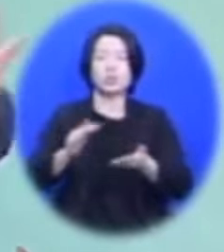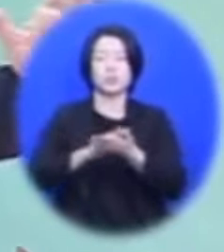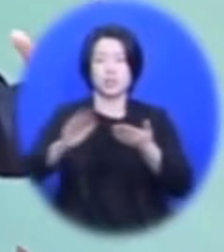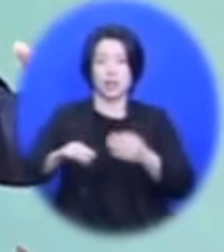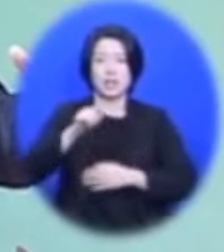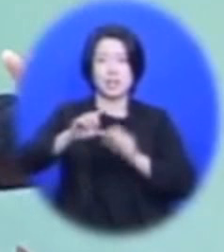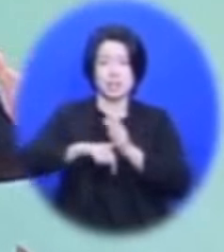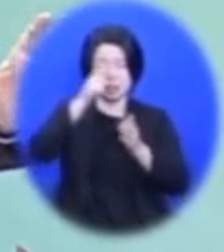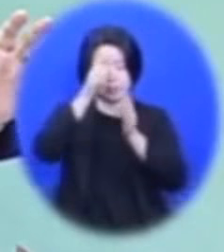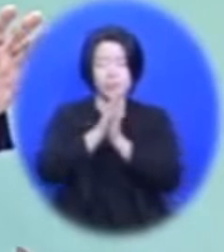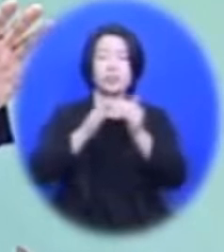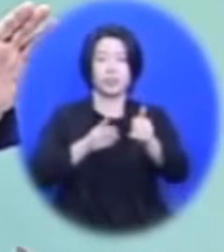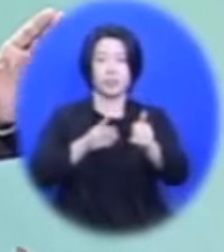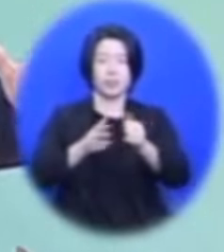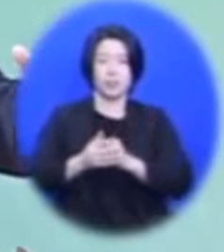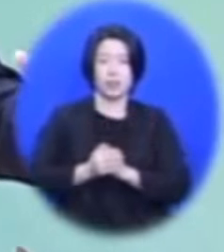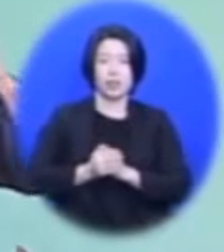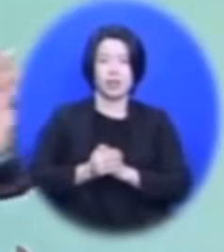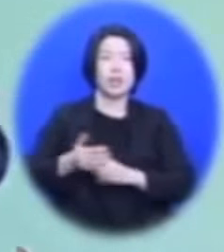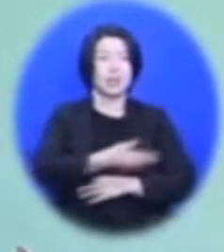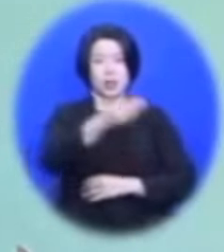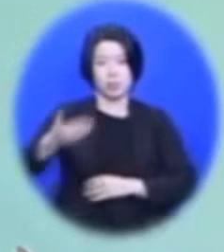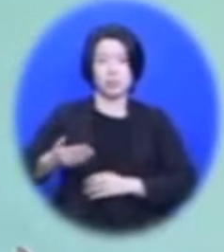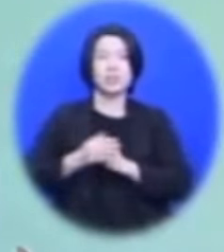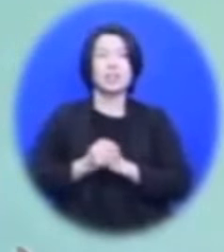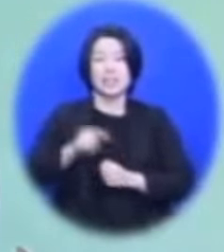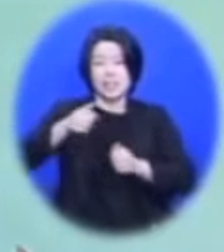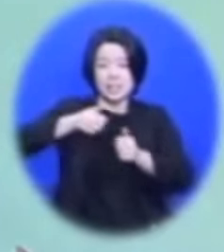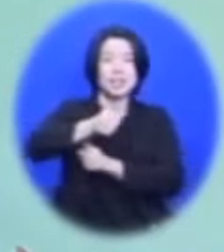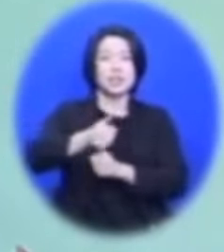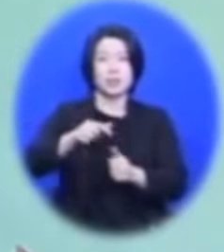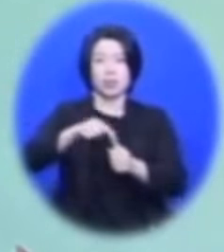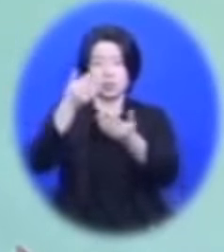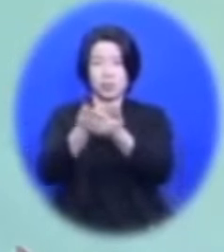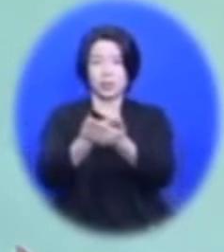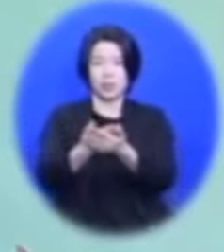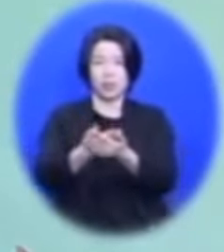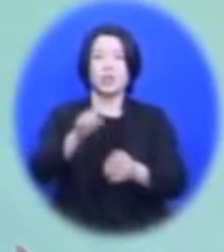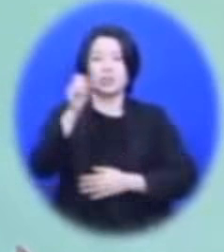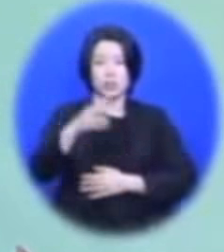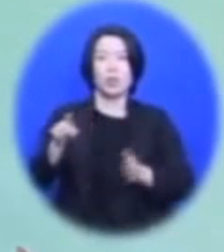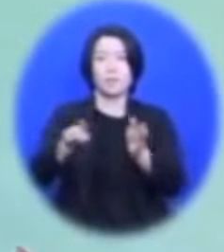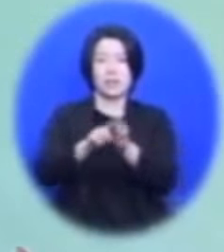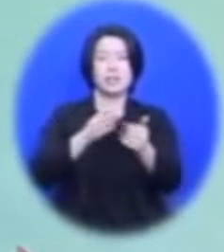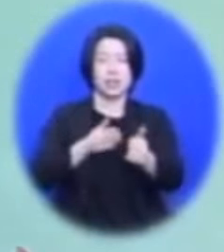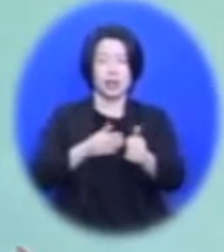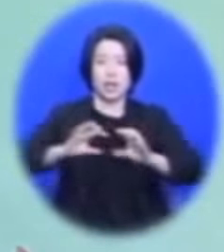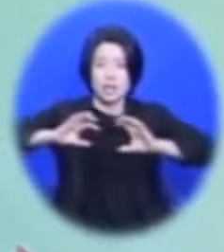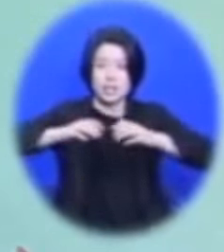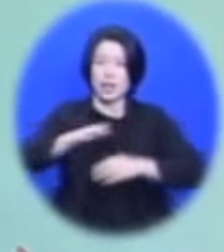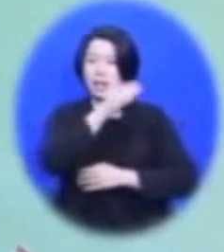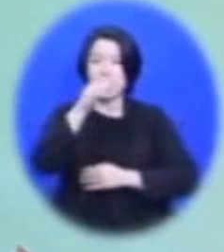시간에 기도하십시다. 여러분, 이김을 구하십시오. 그리고 믿으세요. 세상을